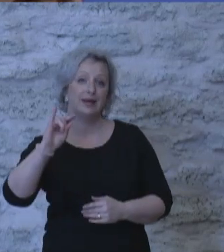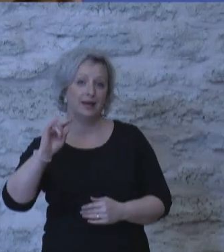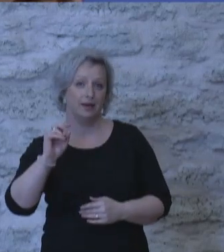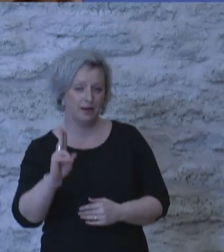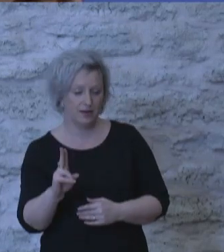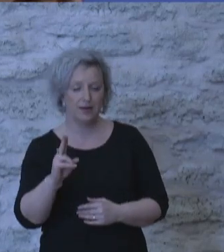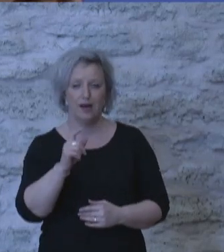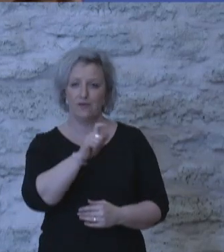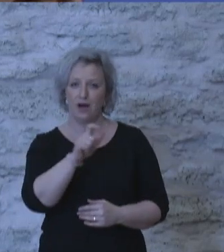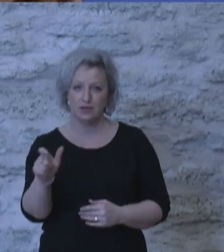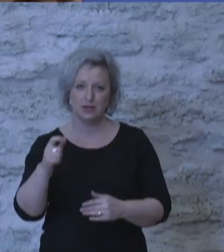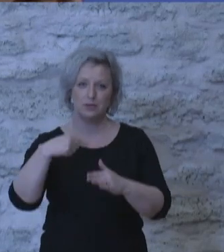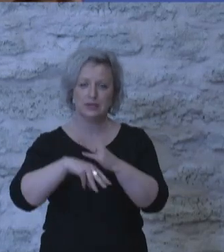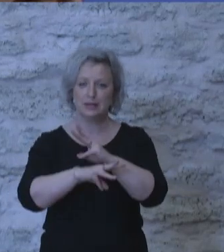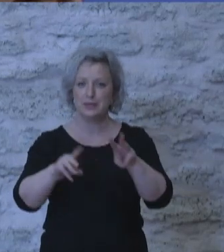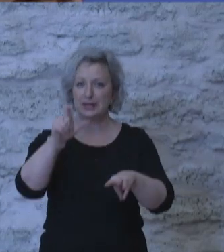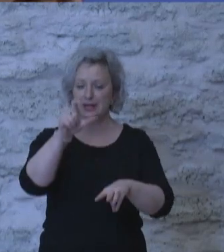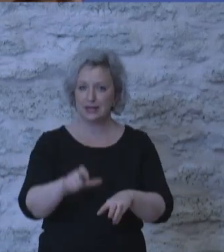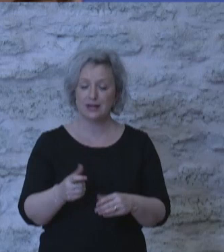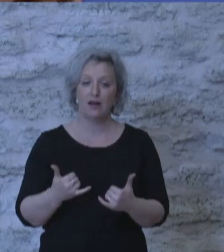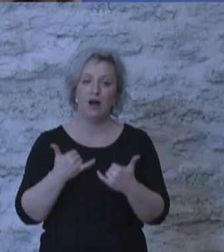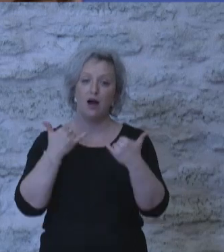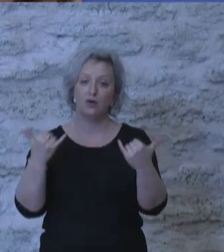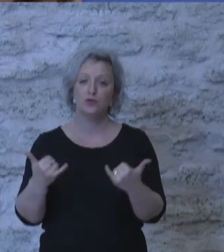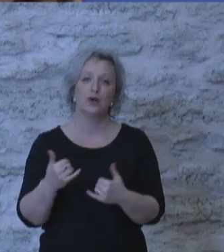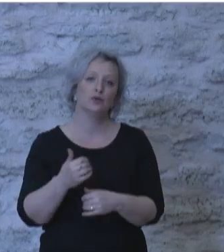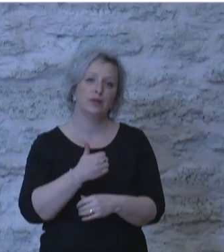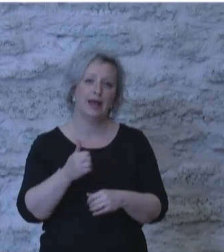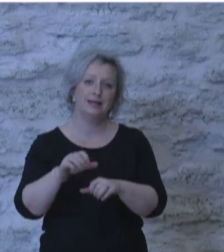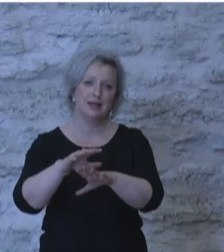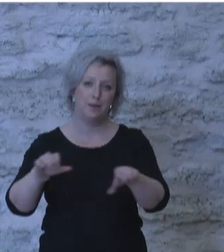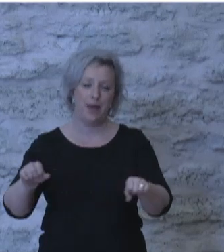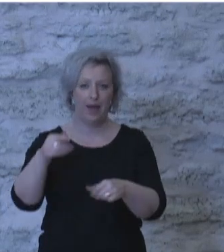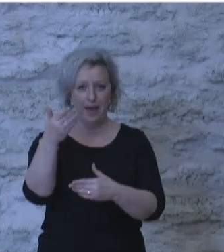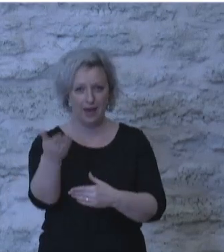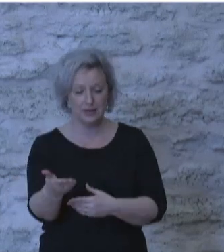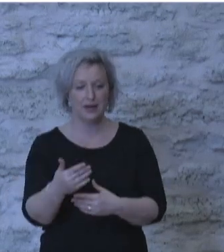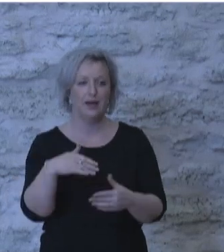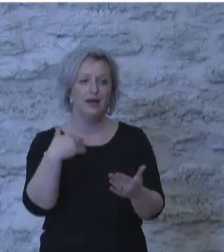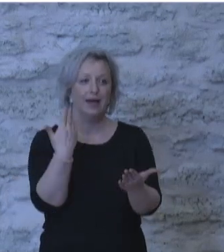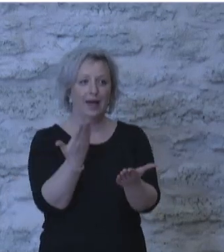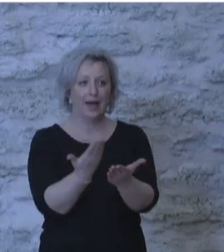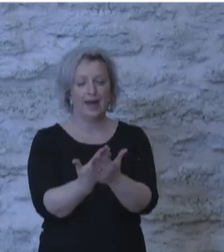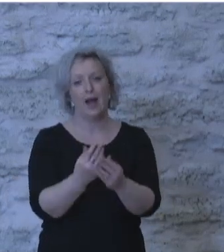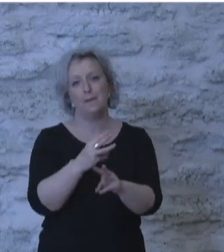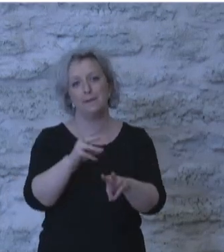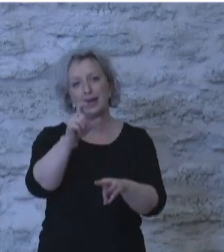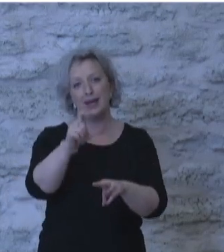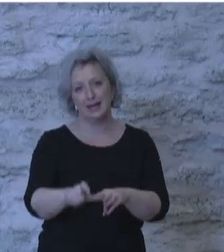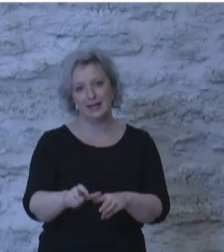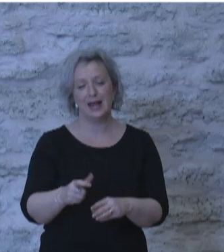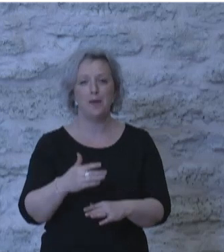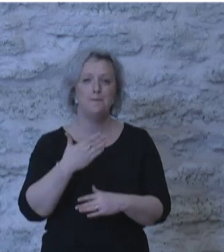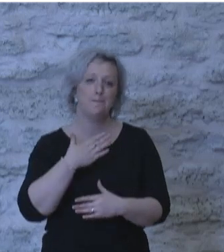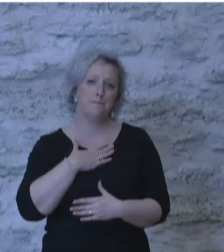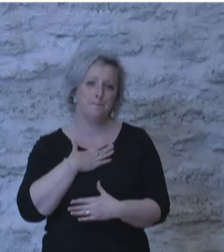siseminister Mart Helme Palun. Ja ostetud esimes, hea minister, ma kasutan oma põhikooli õpetaja häält. Ühine